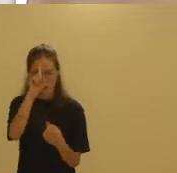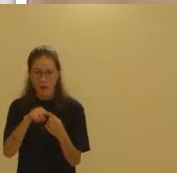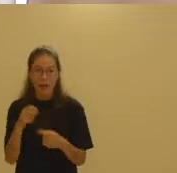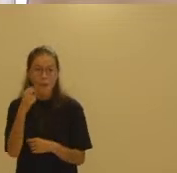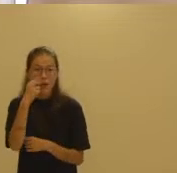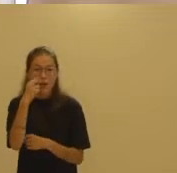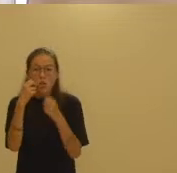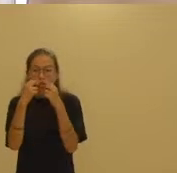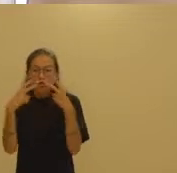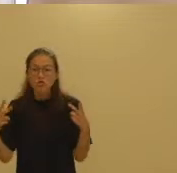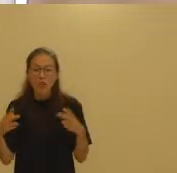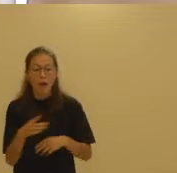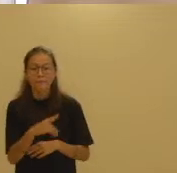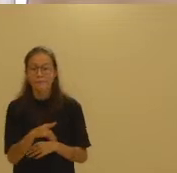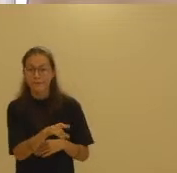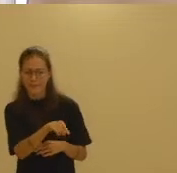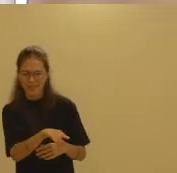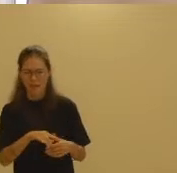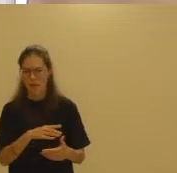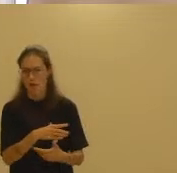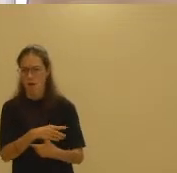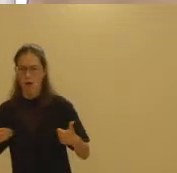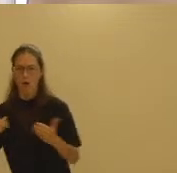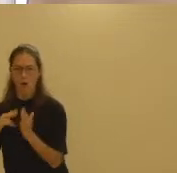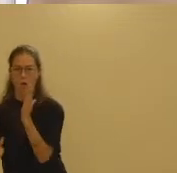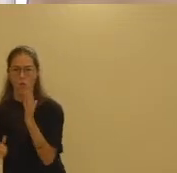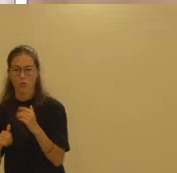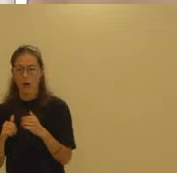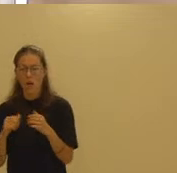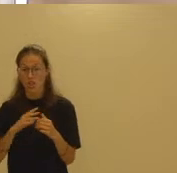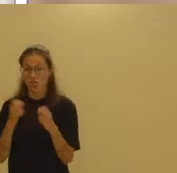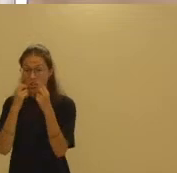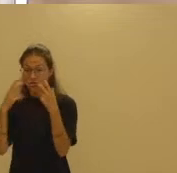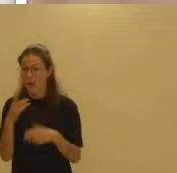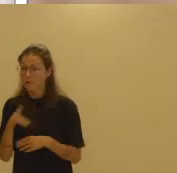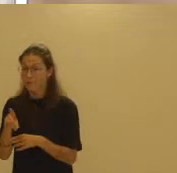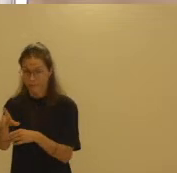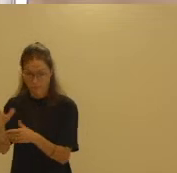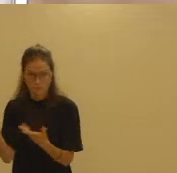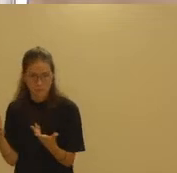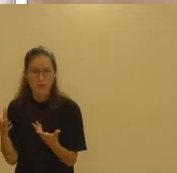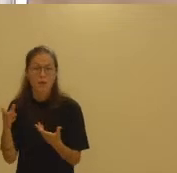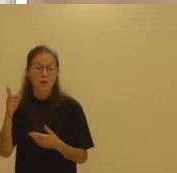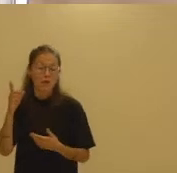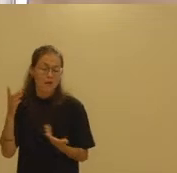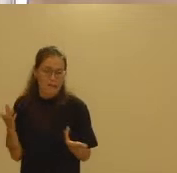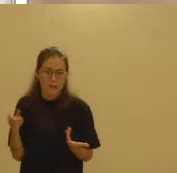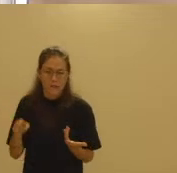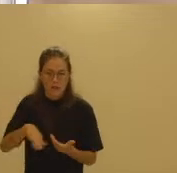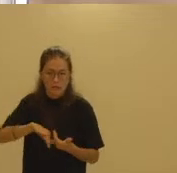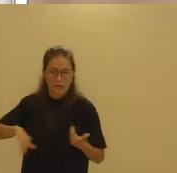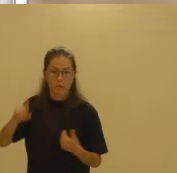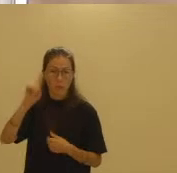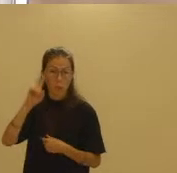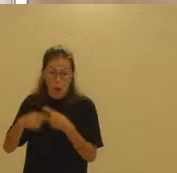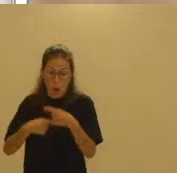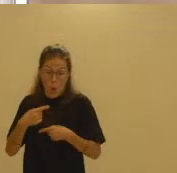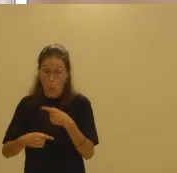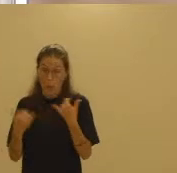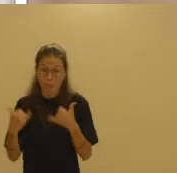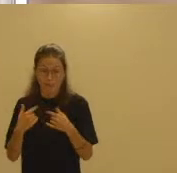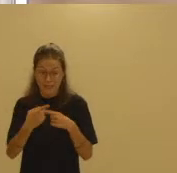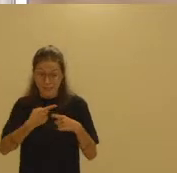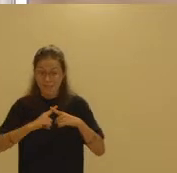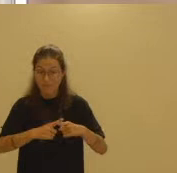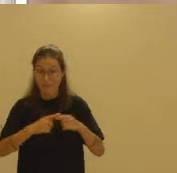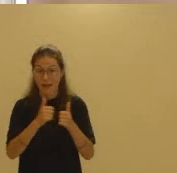libres, des chats sans propriétaire, je dirais, des chats qui sont en liberté, car nous sommes actuellement en effet en discussion avec une association